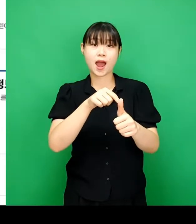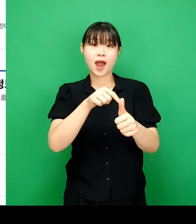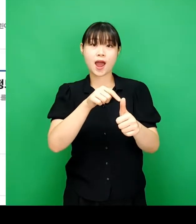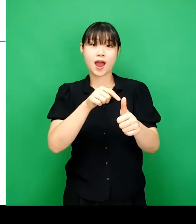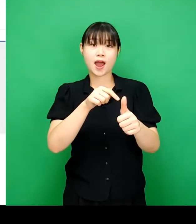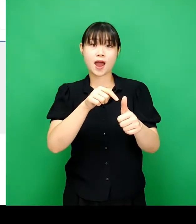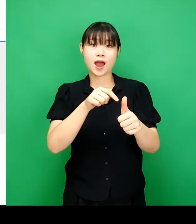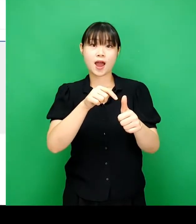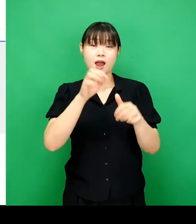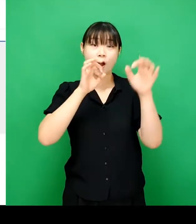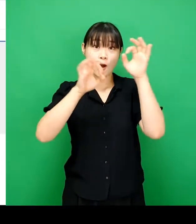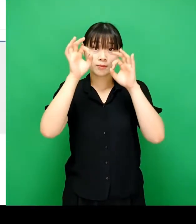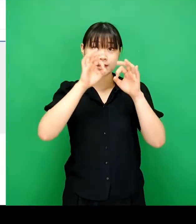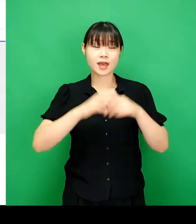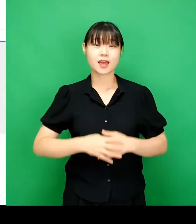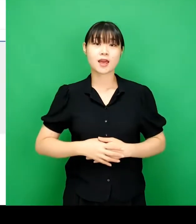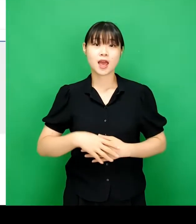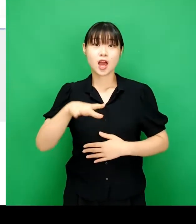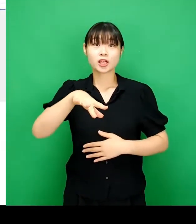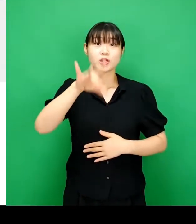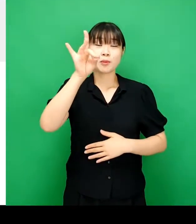검색합니다.